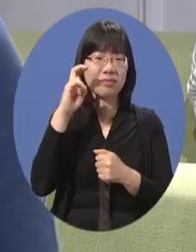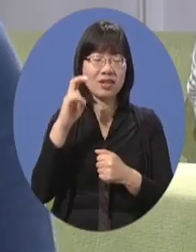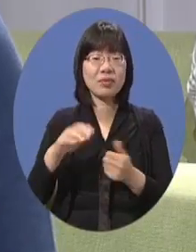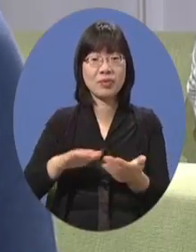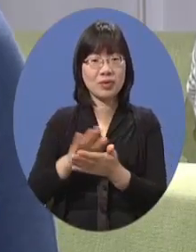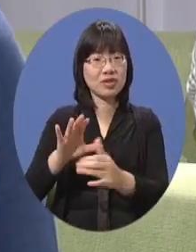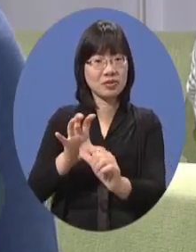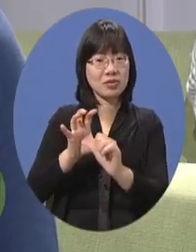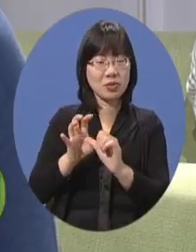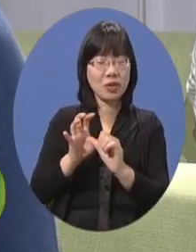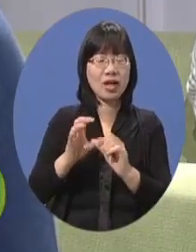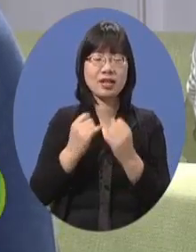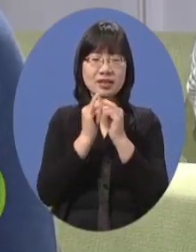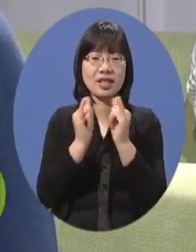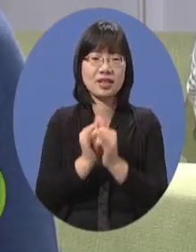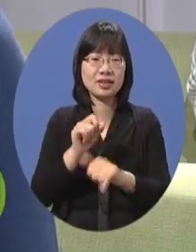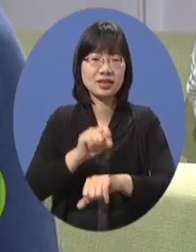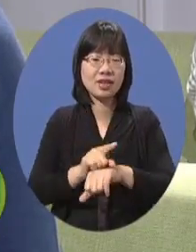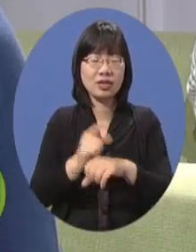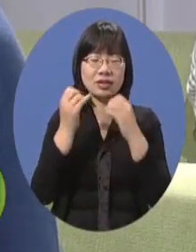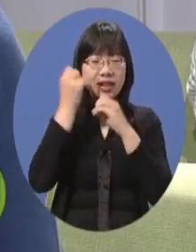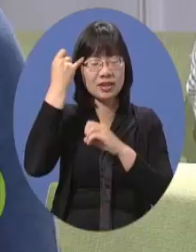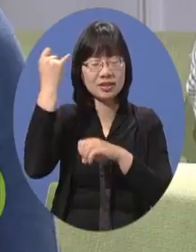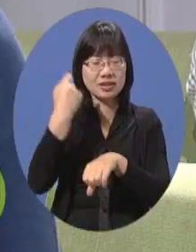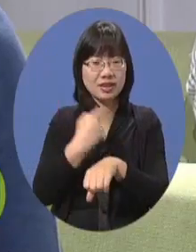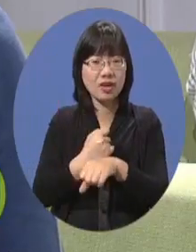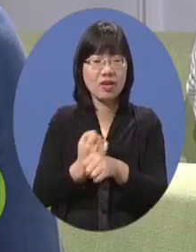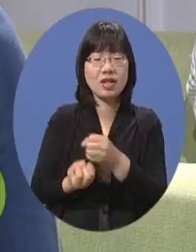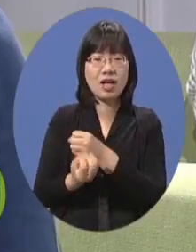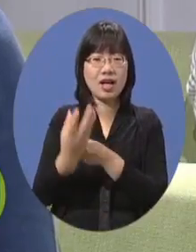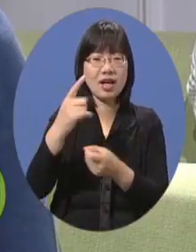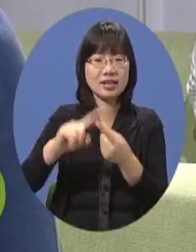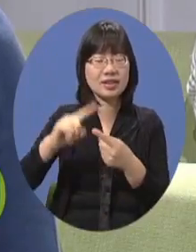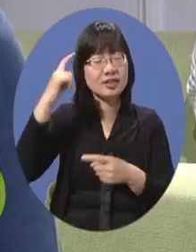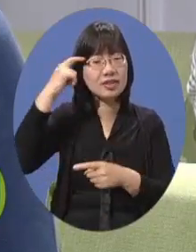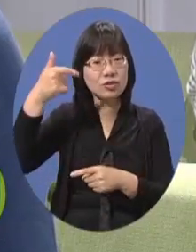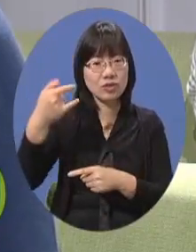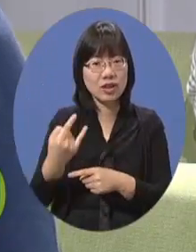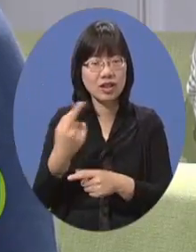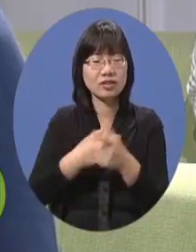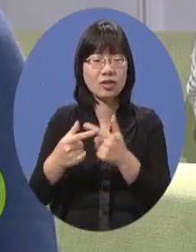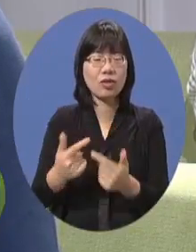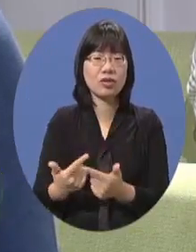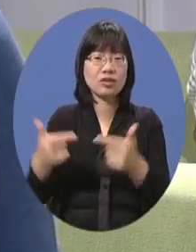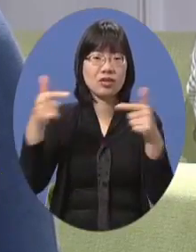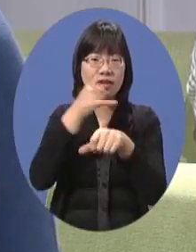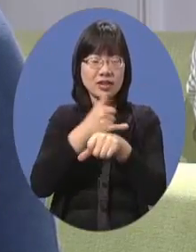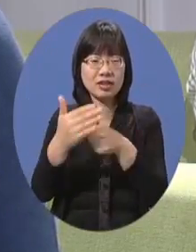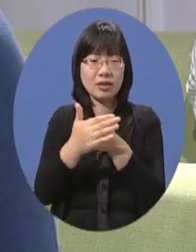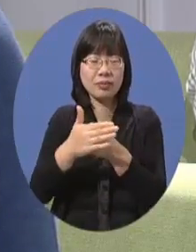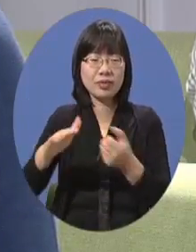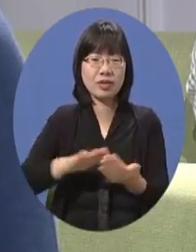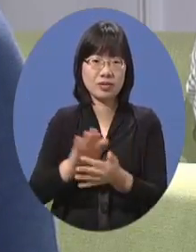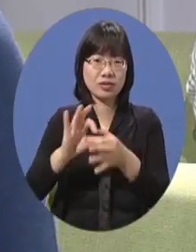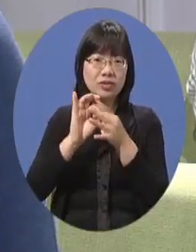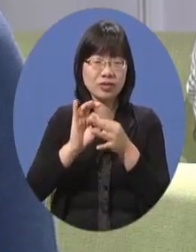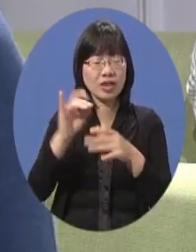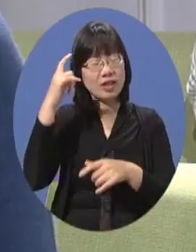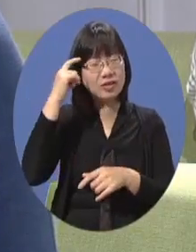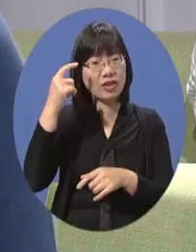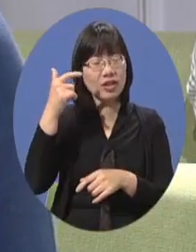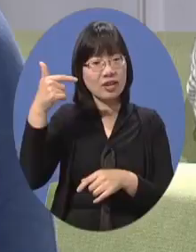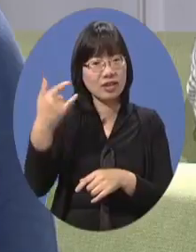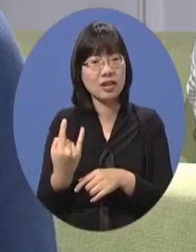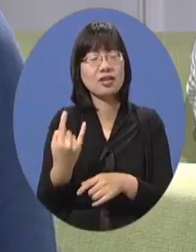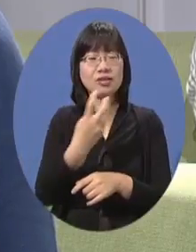또 창의력을 관장하는 뇌 부위가 굉장히 자극이 되거든요. 그렇기 때문에 그 놀이를 통해서 그 뇌가 똑똑해지고